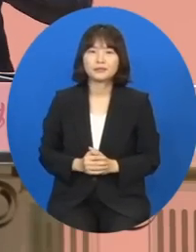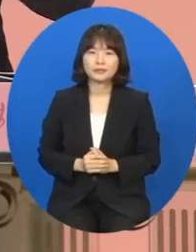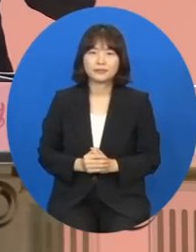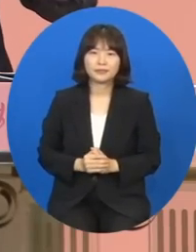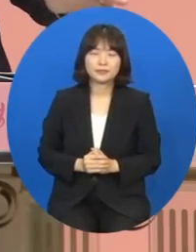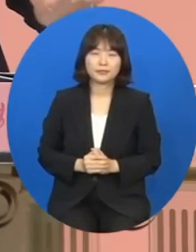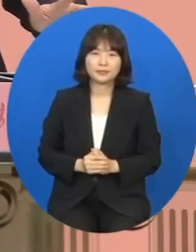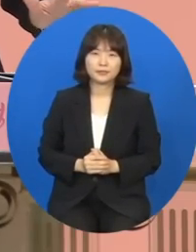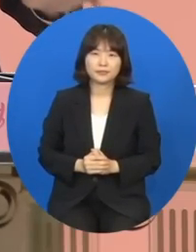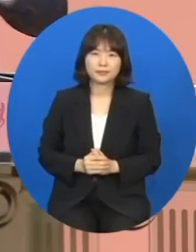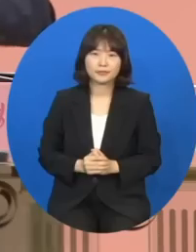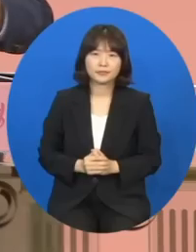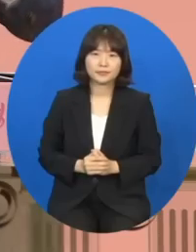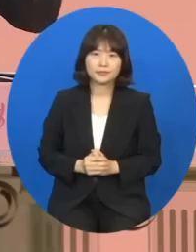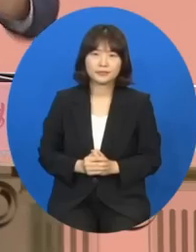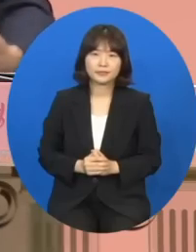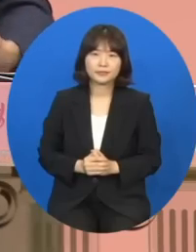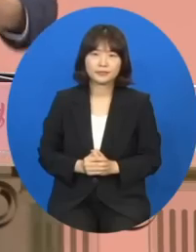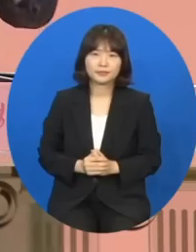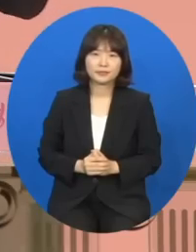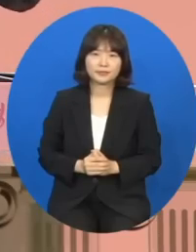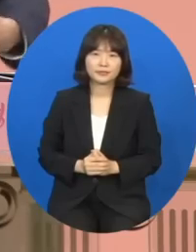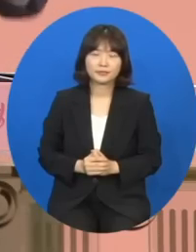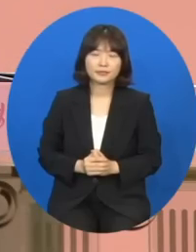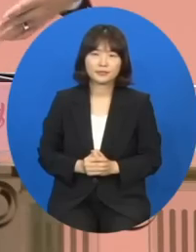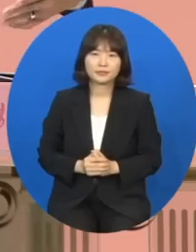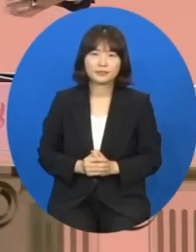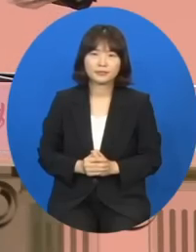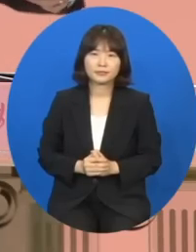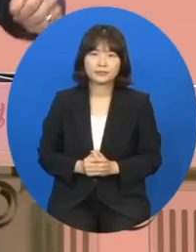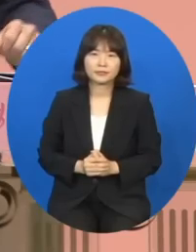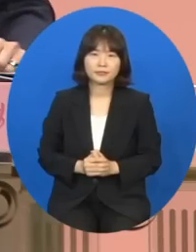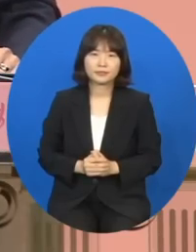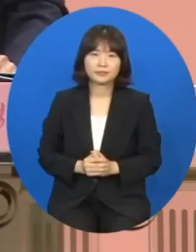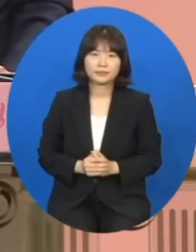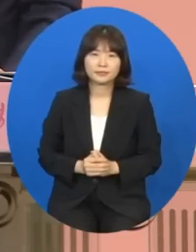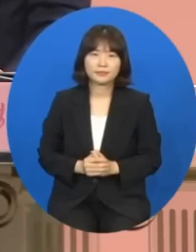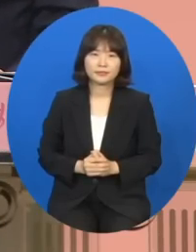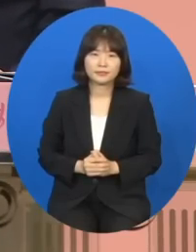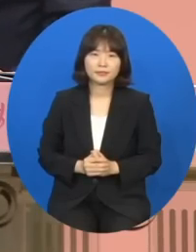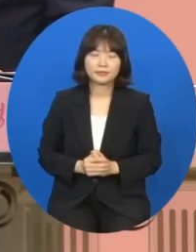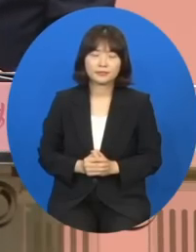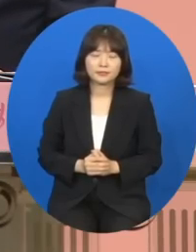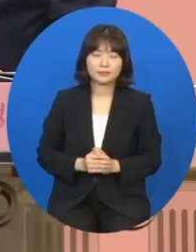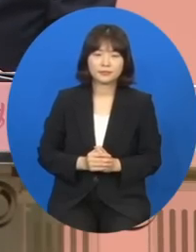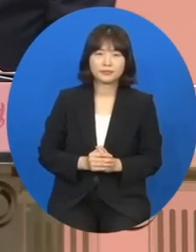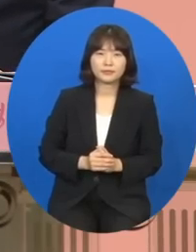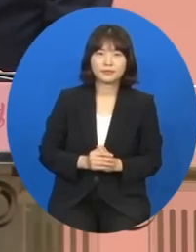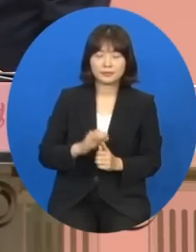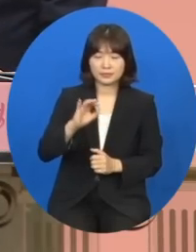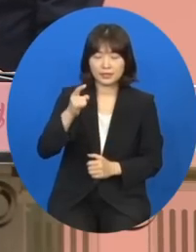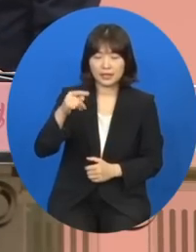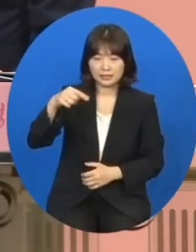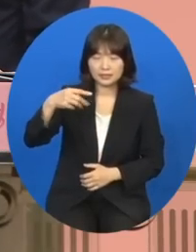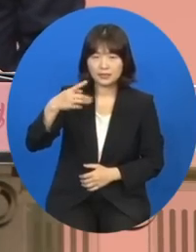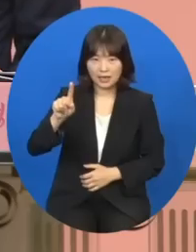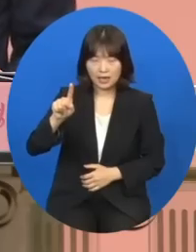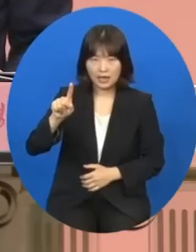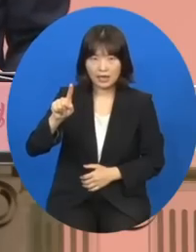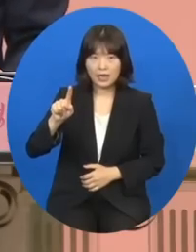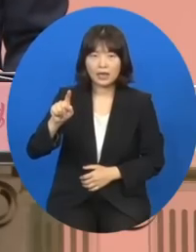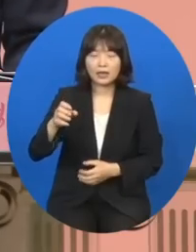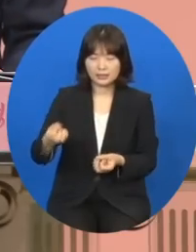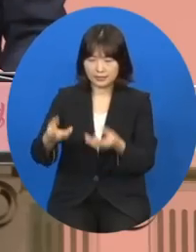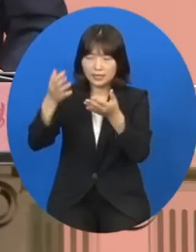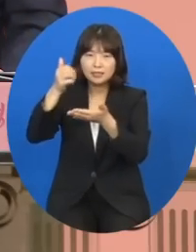하하 pa sr and press 리드 퍽 o s 라 와 제사장들은 반나절 동안